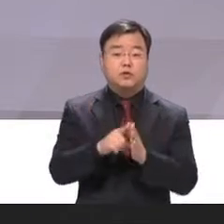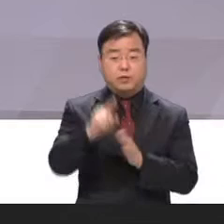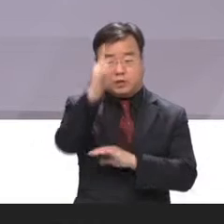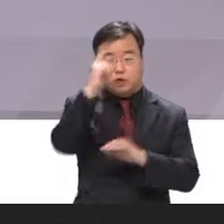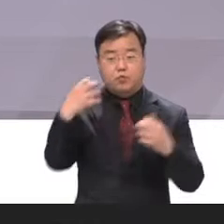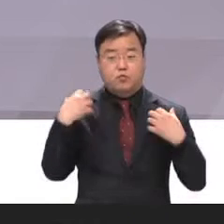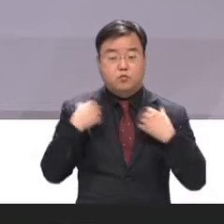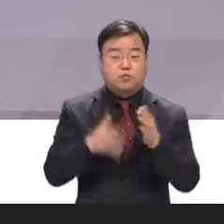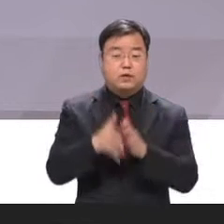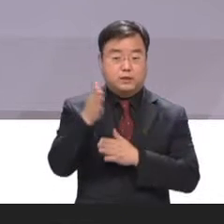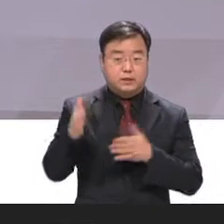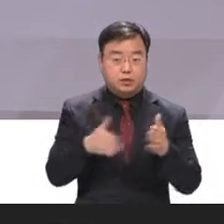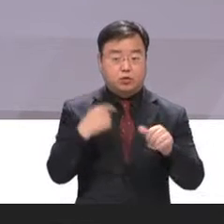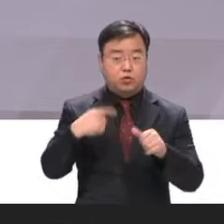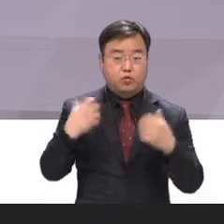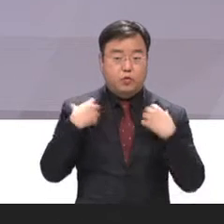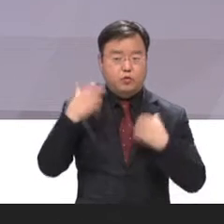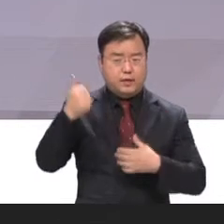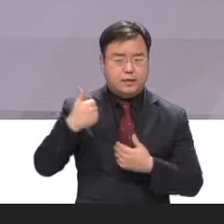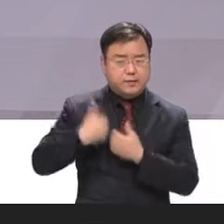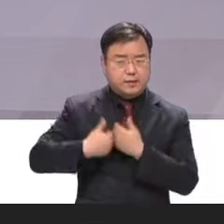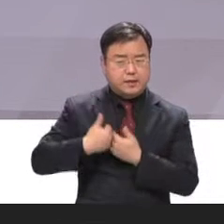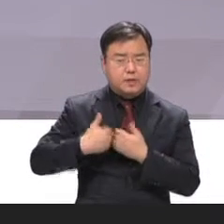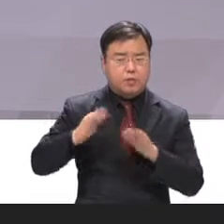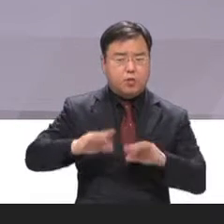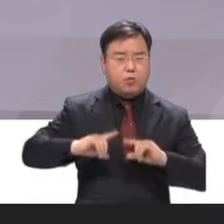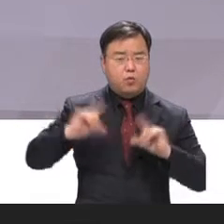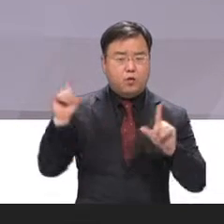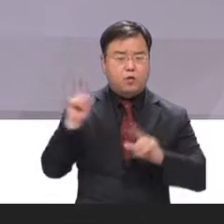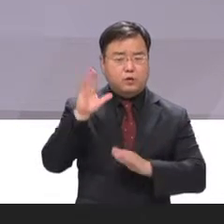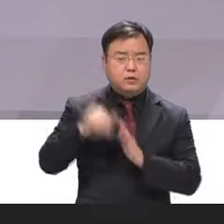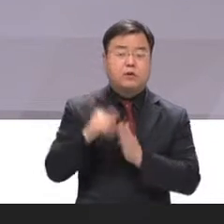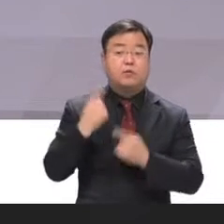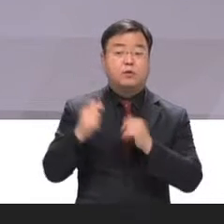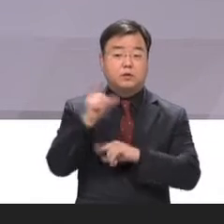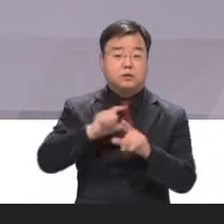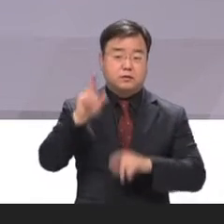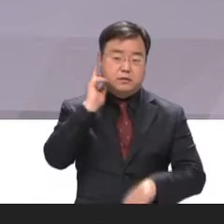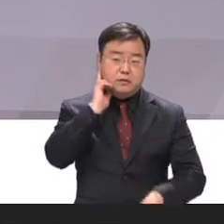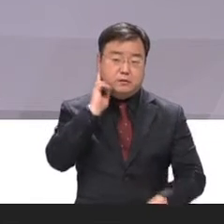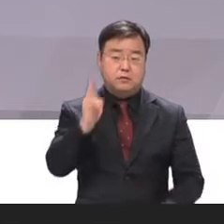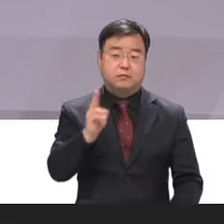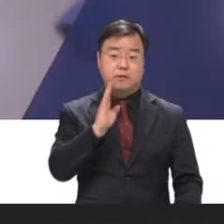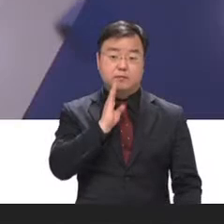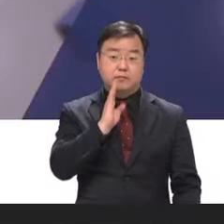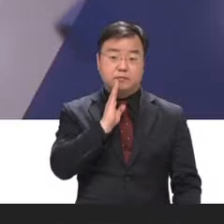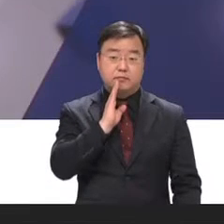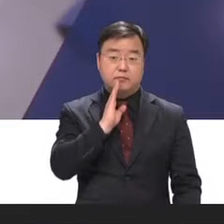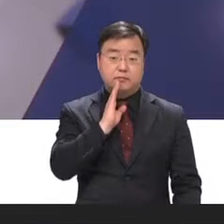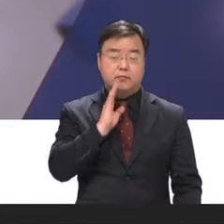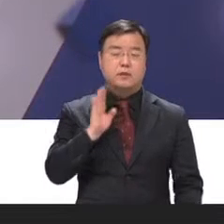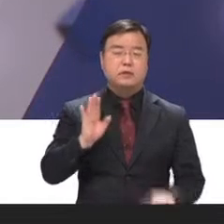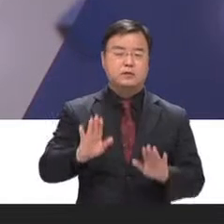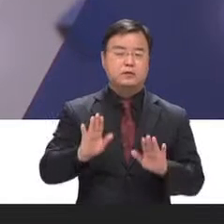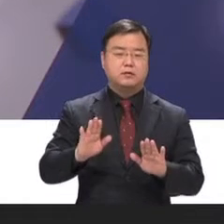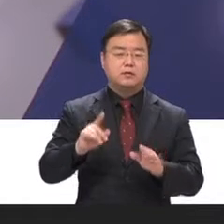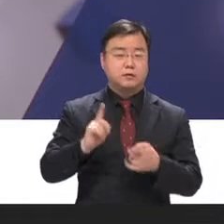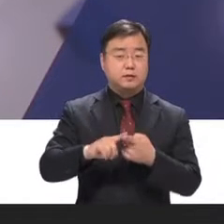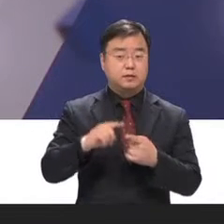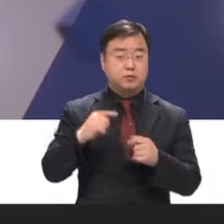교육관에 갈등의 올해 그 어느 때보다 좀 심한것 같습니다 이거 볼까요 4인 우리 과정은 지난